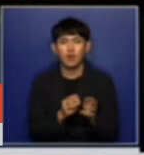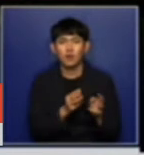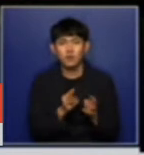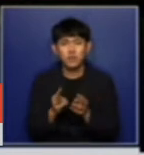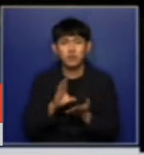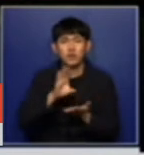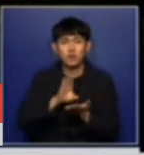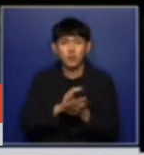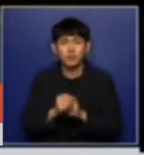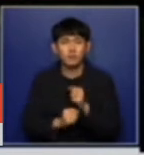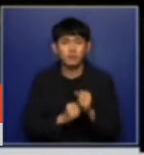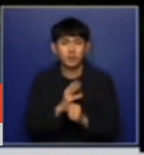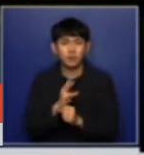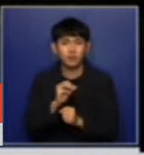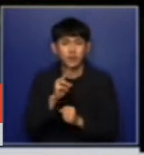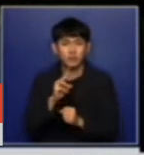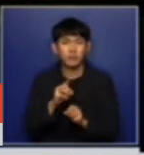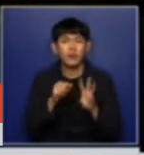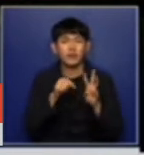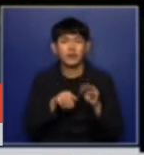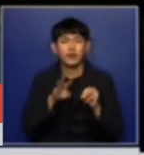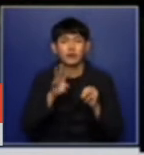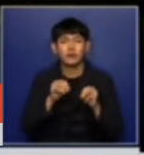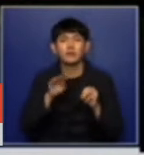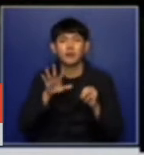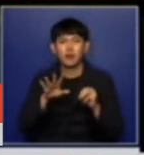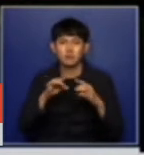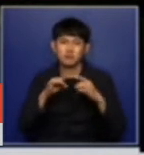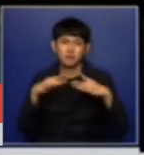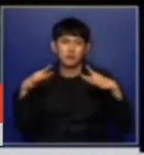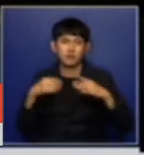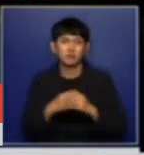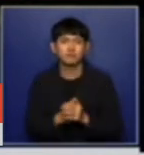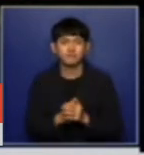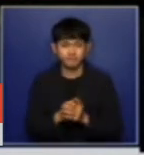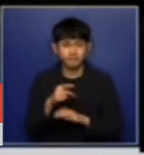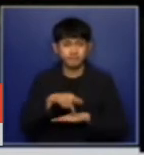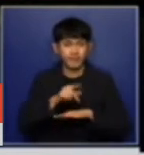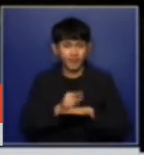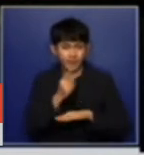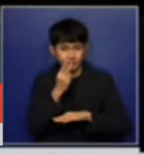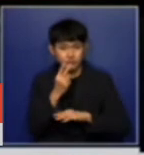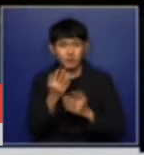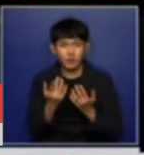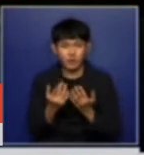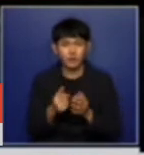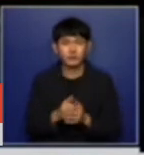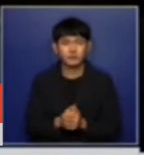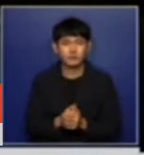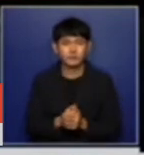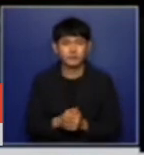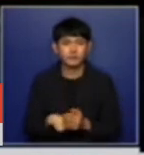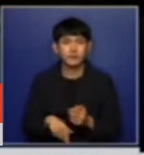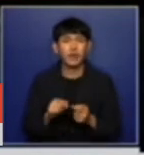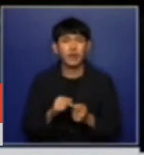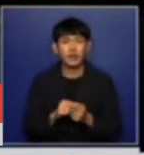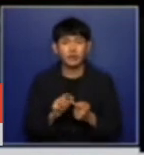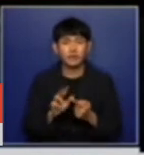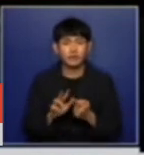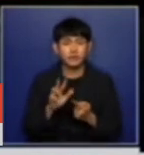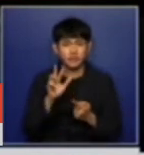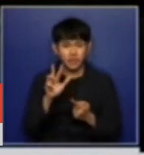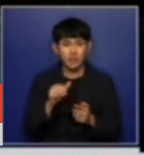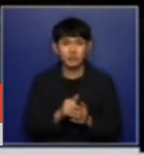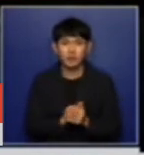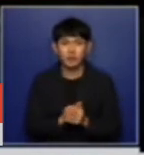ณ2011มาตรา45เดี๋ยวผมจะชี้ให้ท่านประธานได้เห็นครับเรื่องที่3ทุกคนพูดมาภายใน2วันครับไม่ตอบโ